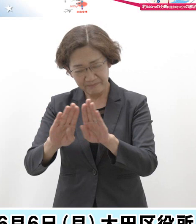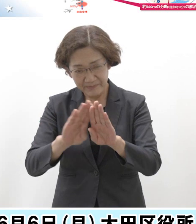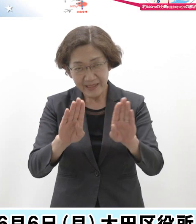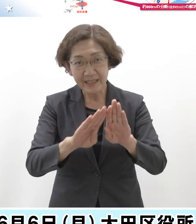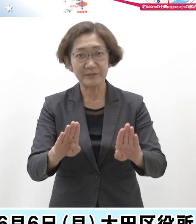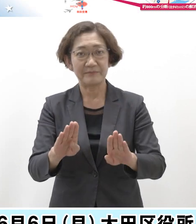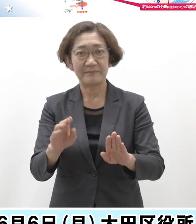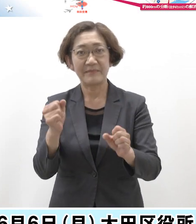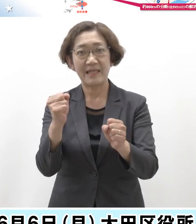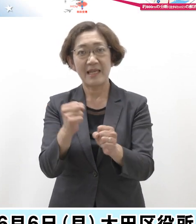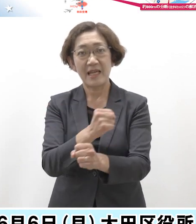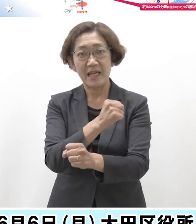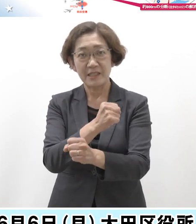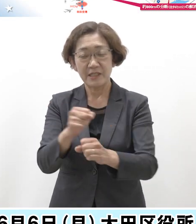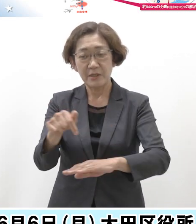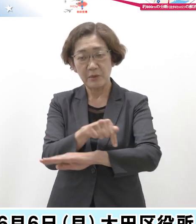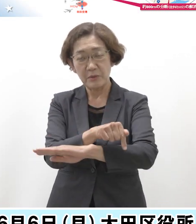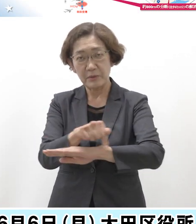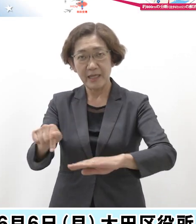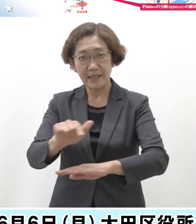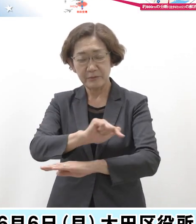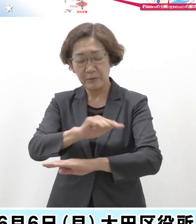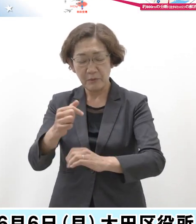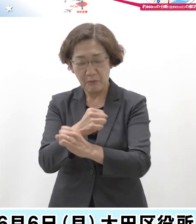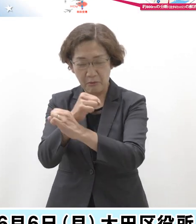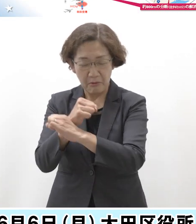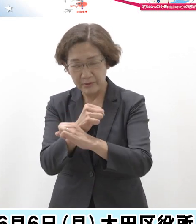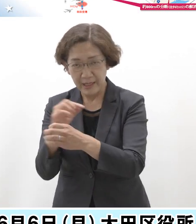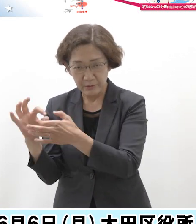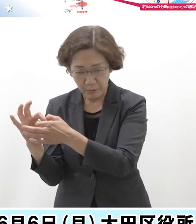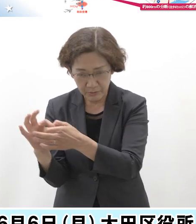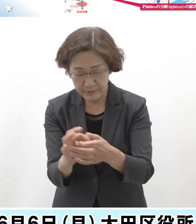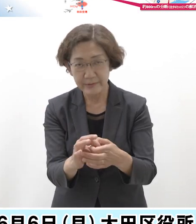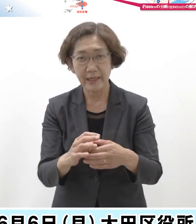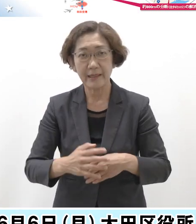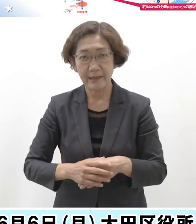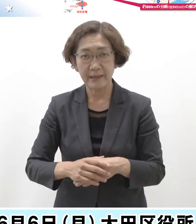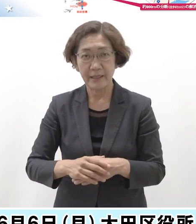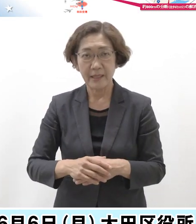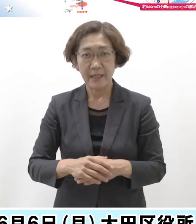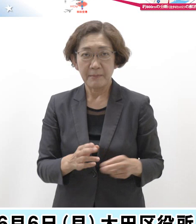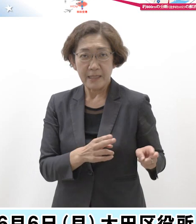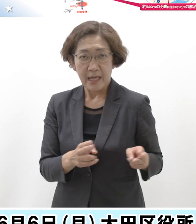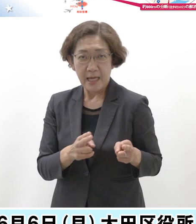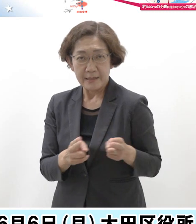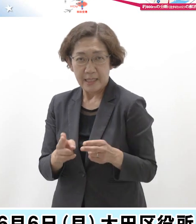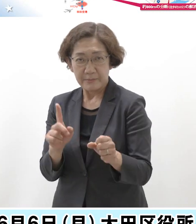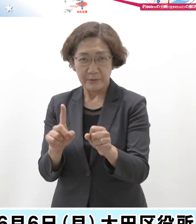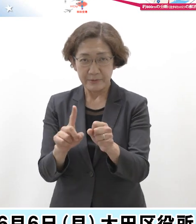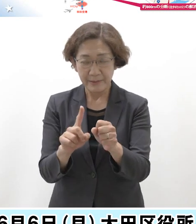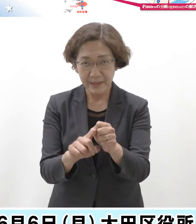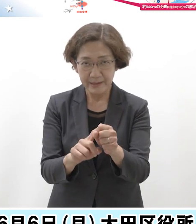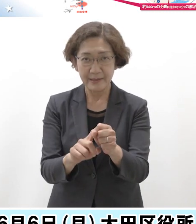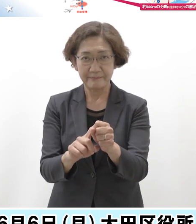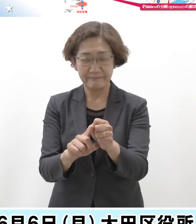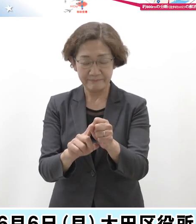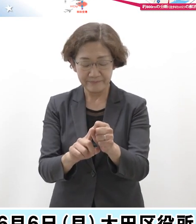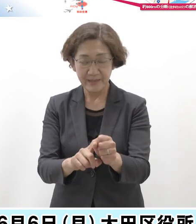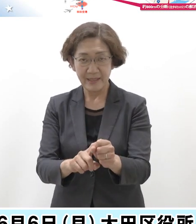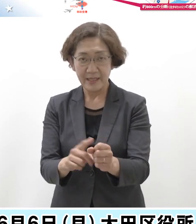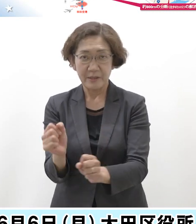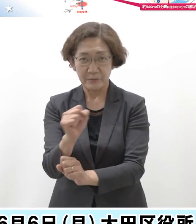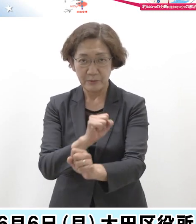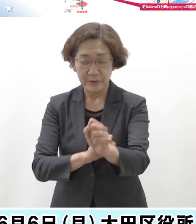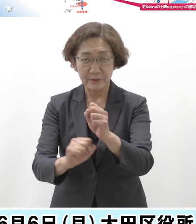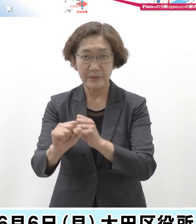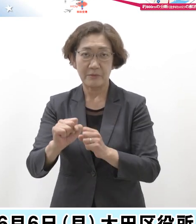業計画の検討を深めるとともに、整備に向けた機運を高める取り組みを進めてまいり